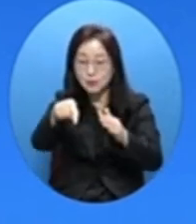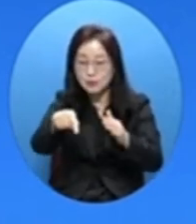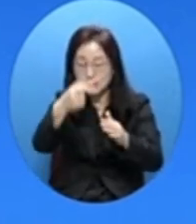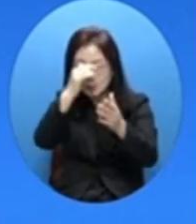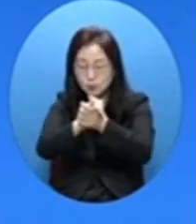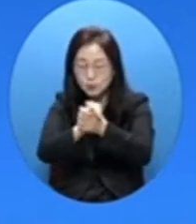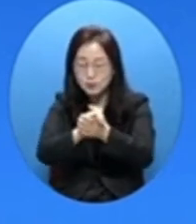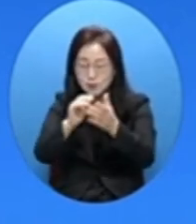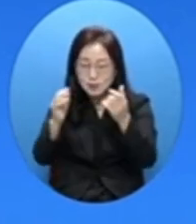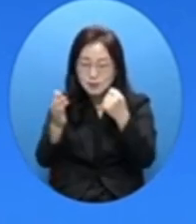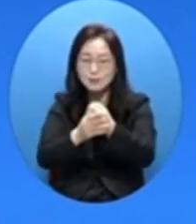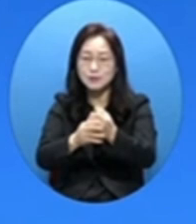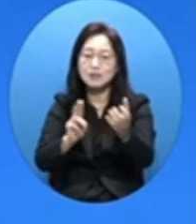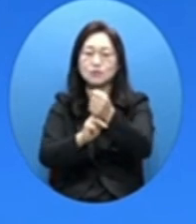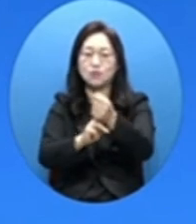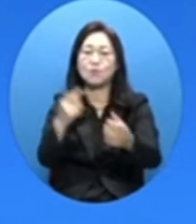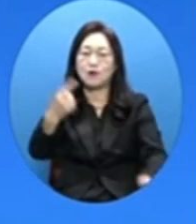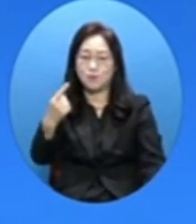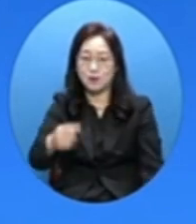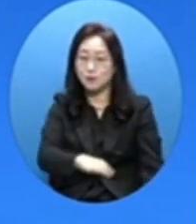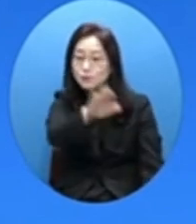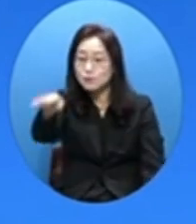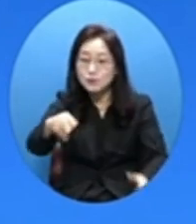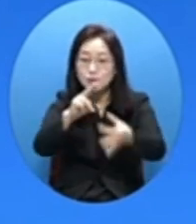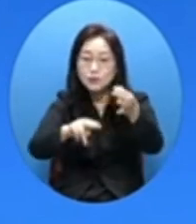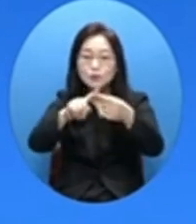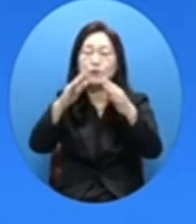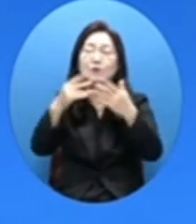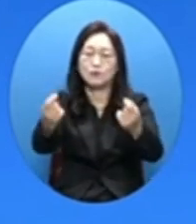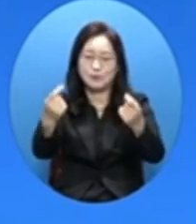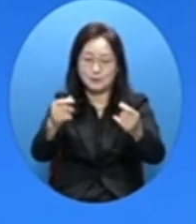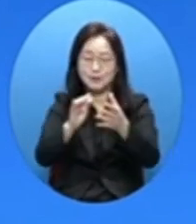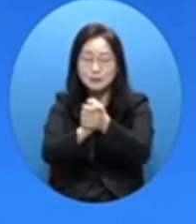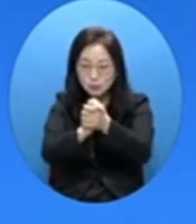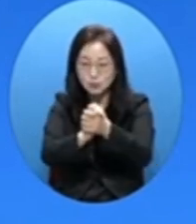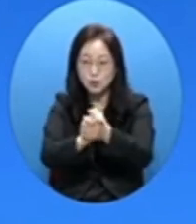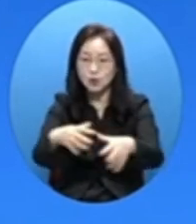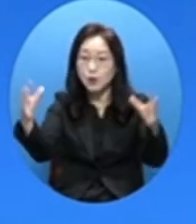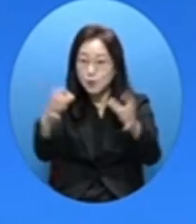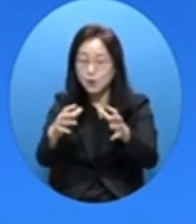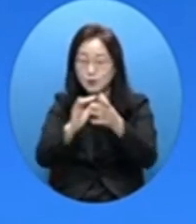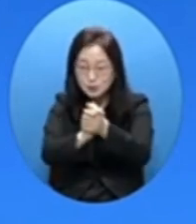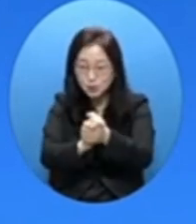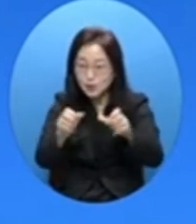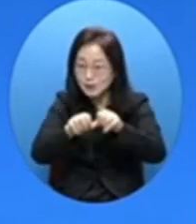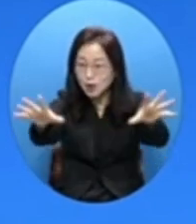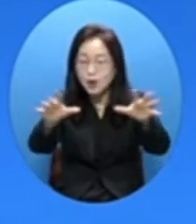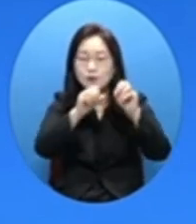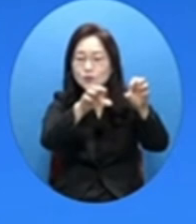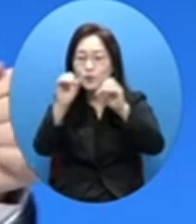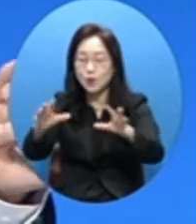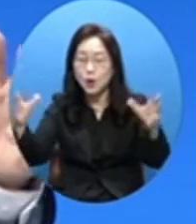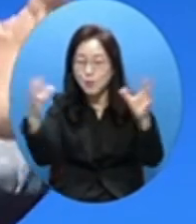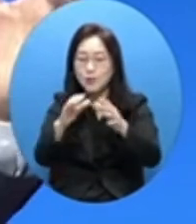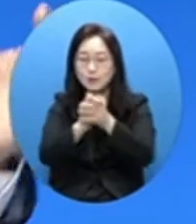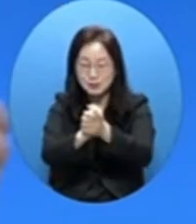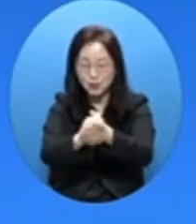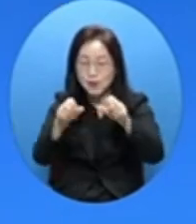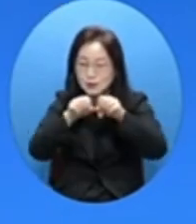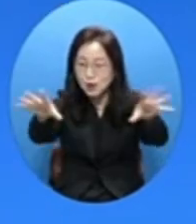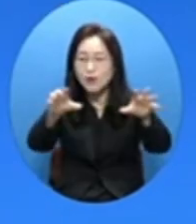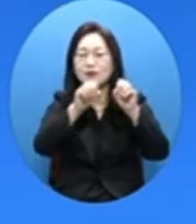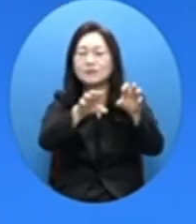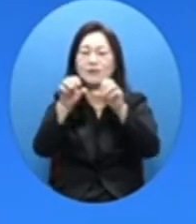이룬 것입니다. 우리 교회는 기도의 집입니다. 여러분 모을 때 기도하고 흩어져 전도하고 모을 때 기도하고 흩어져 전도해서